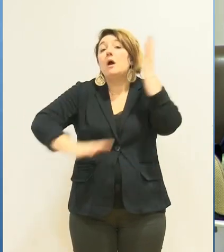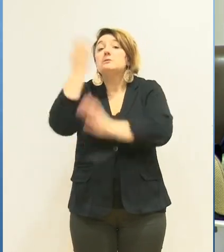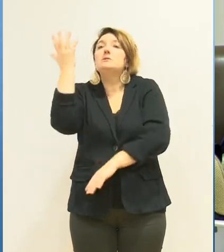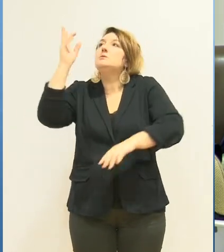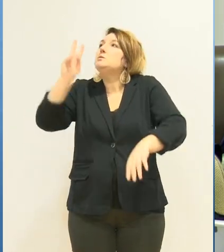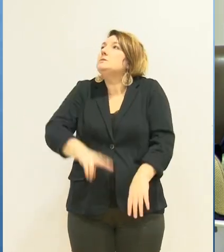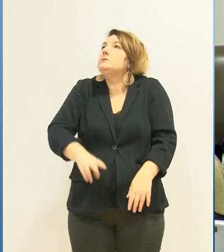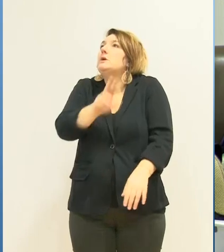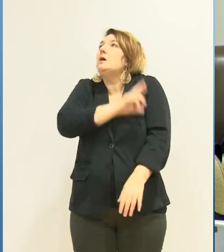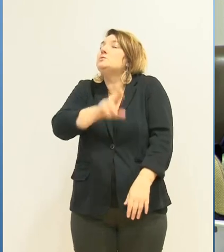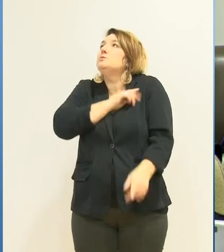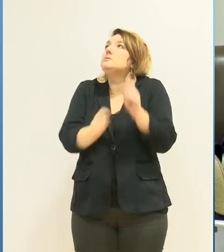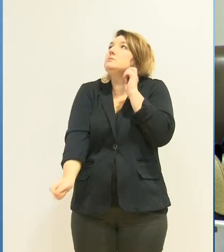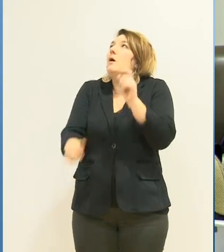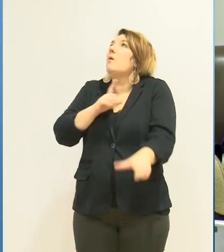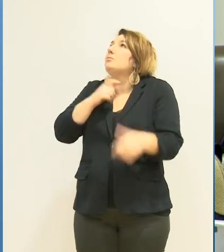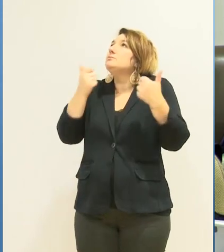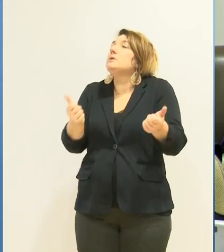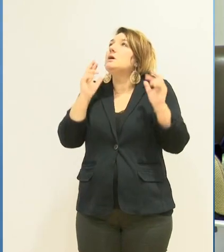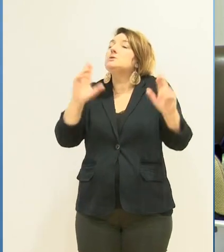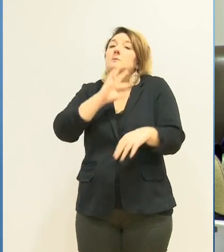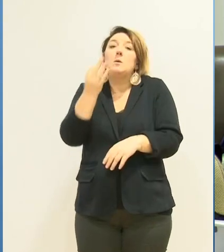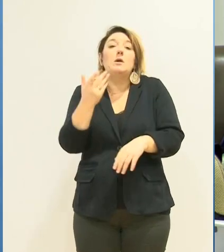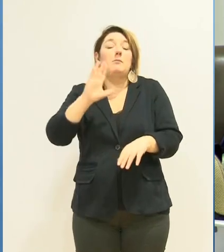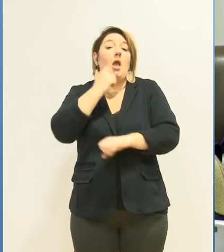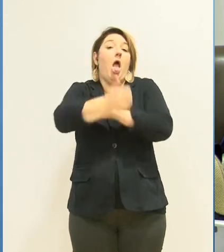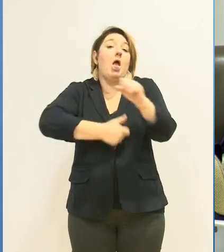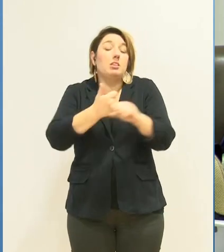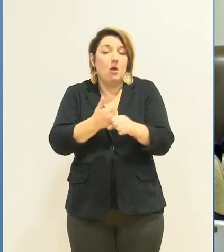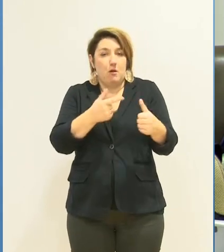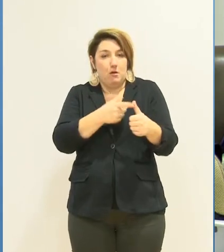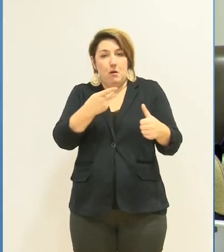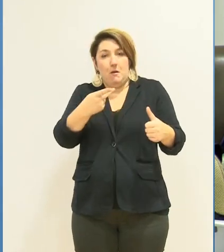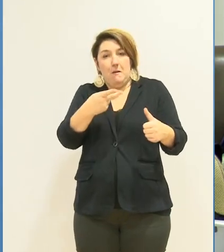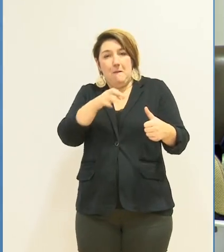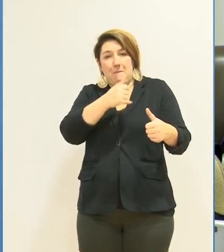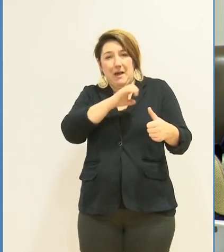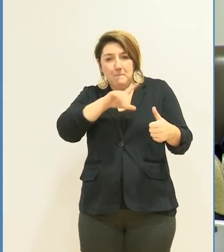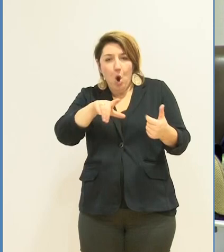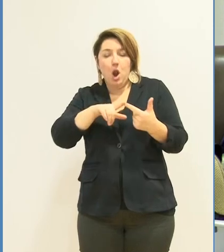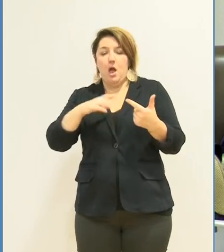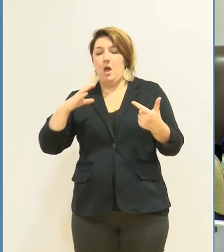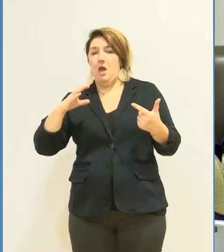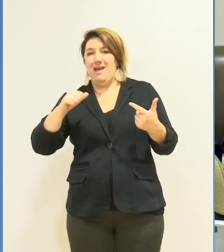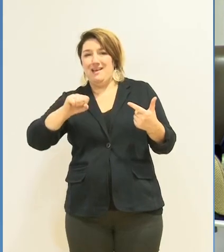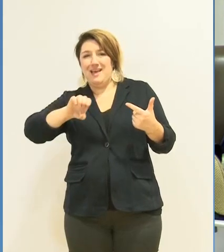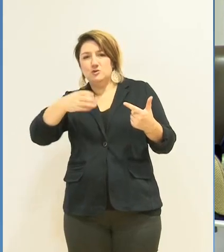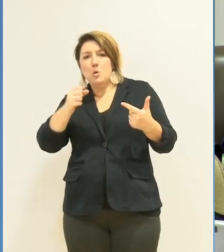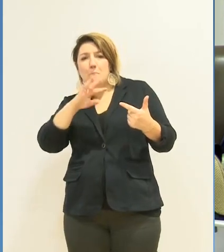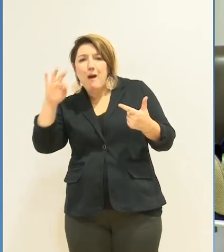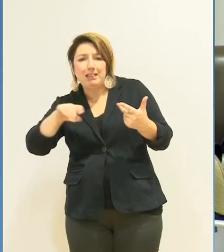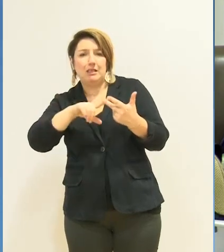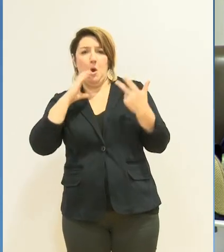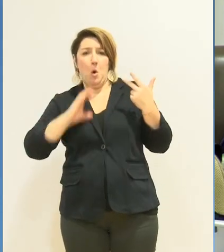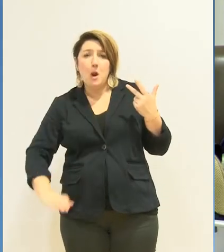rembourser mais en une année le théâtre prémol le cc st la casemate et puis un collège des incendies criminels